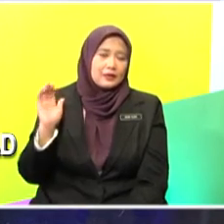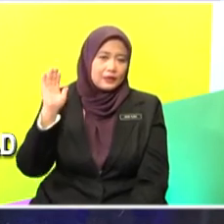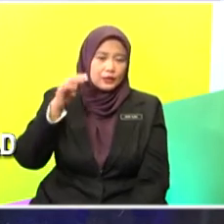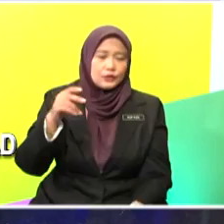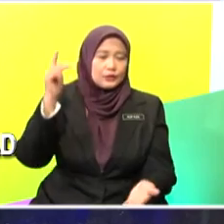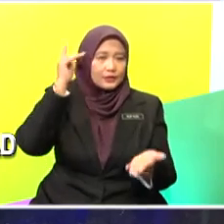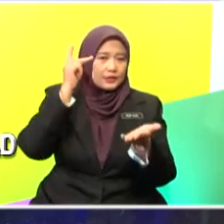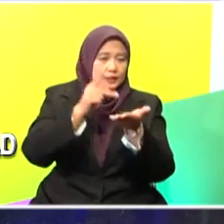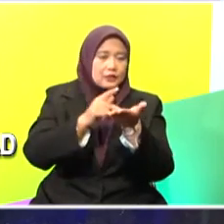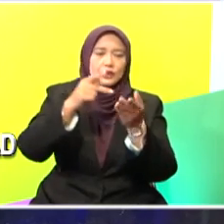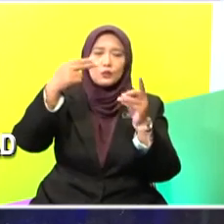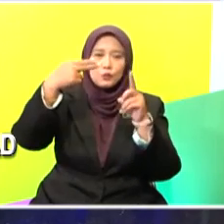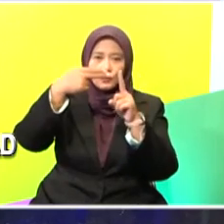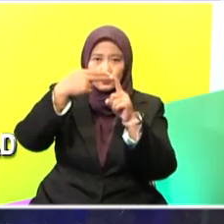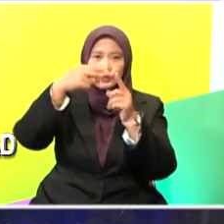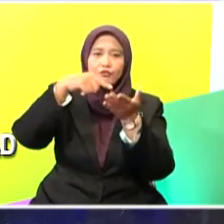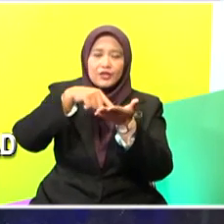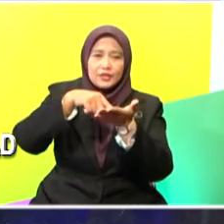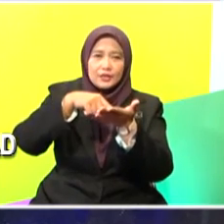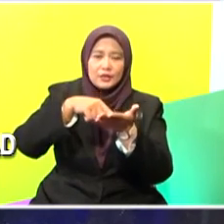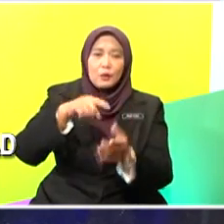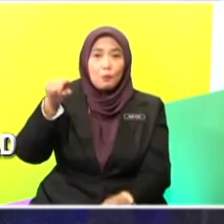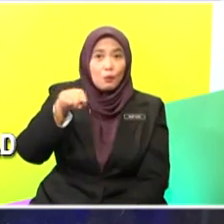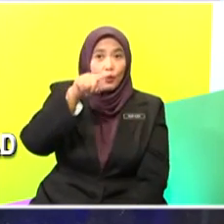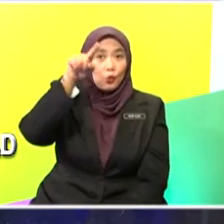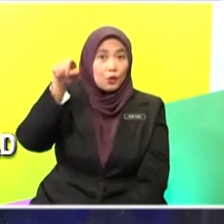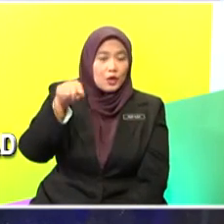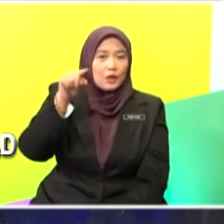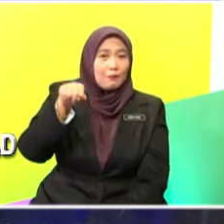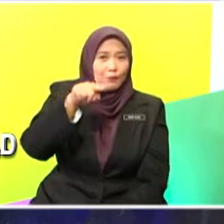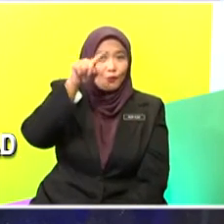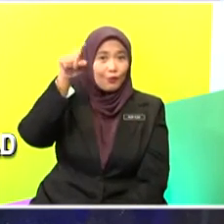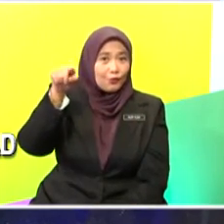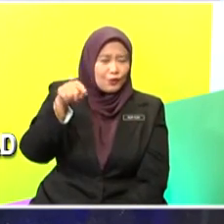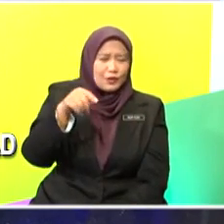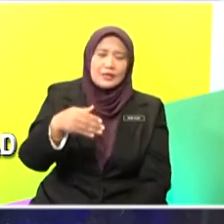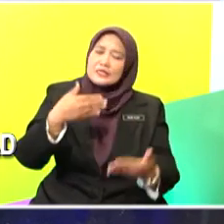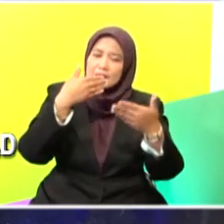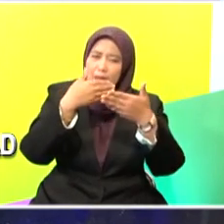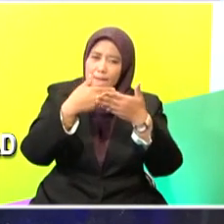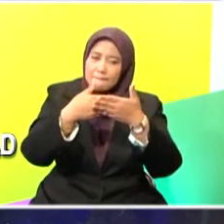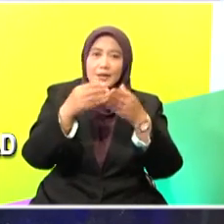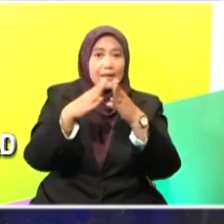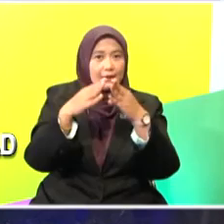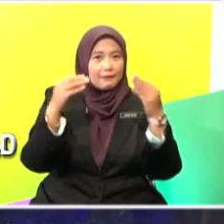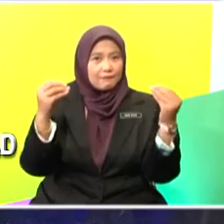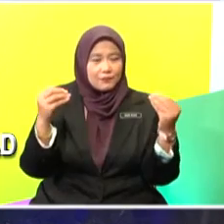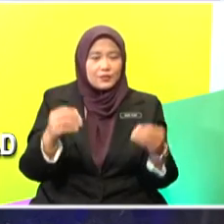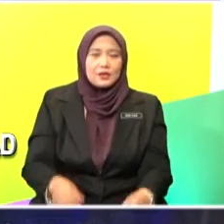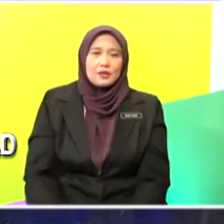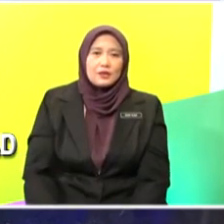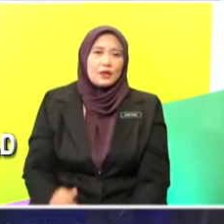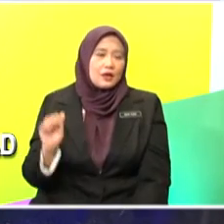kenal huruf ini, bulat-bulat sampai habis. Bulat-bulat sampai habis. Ayuh